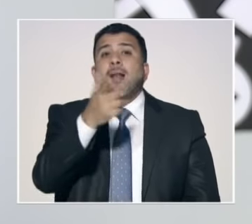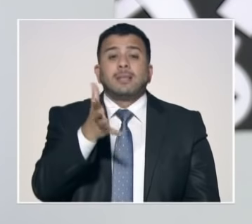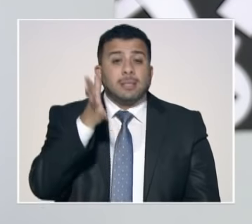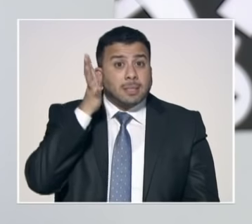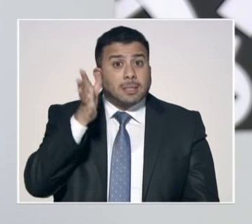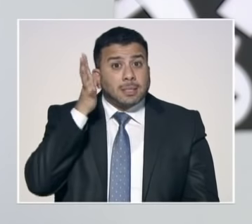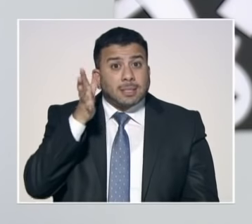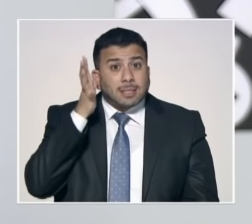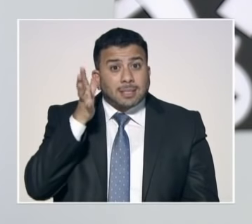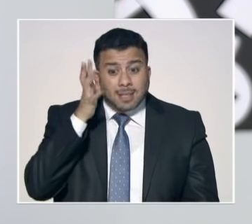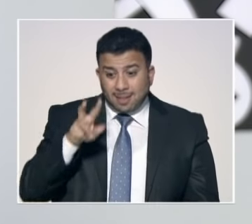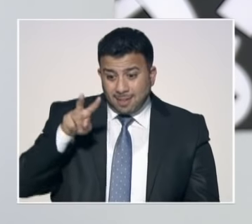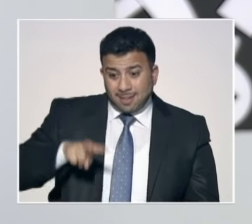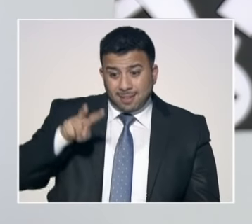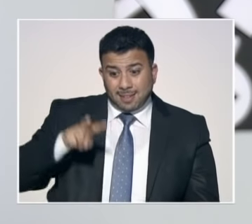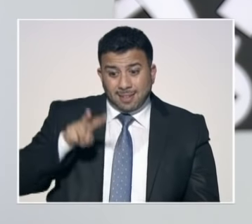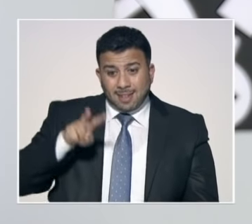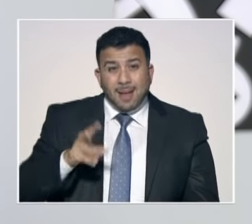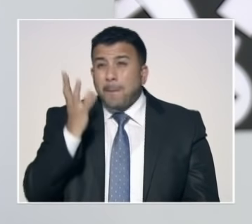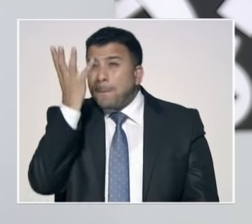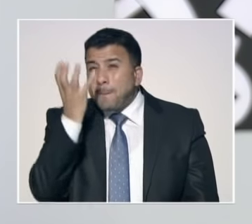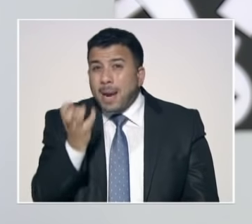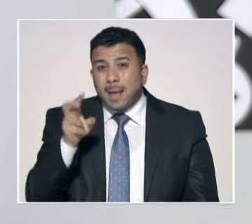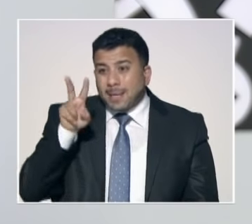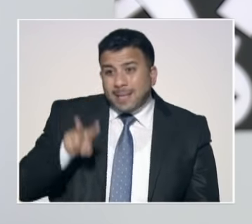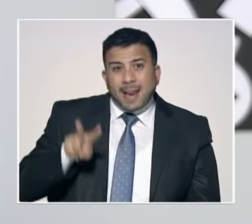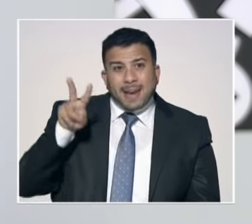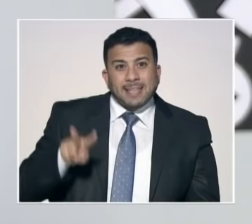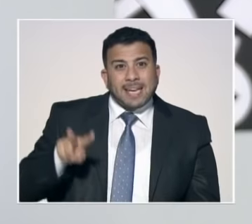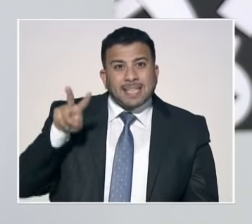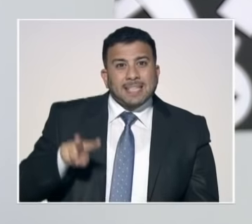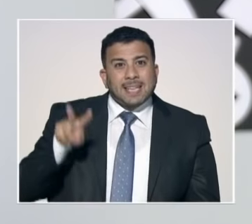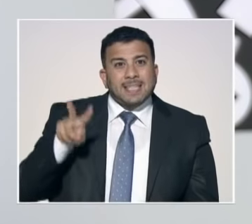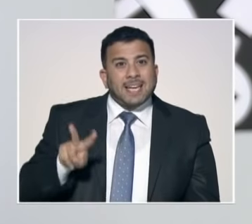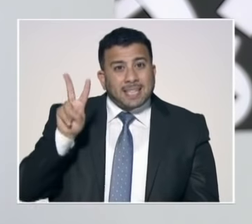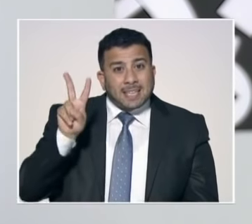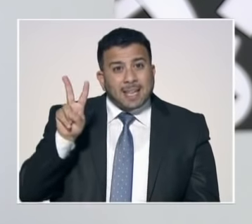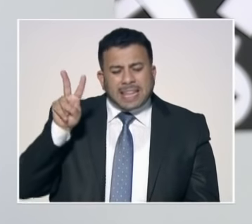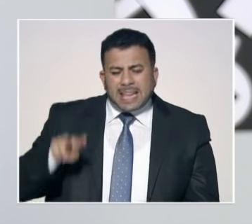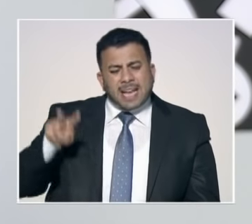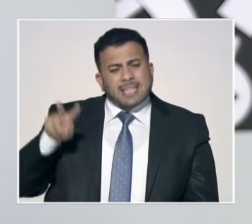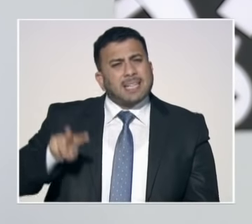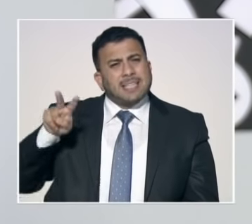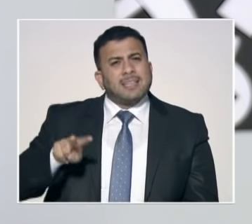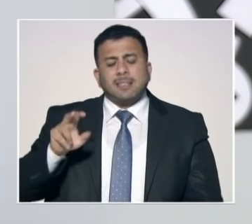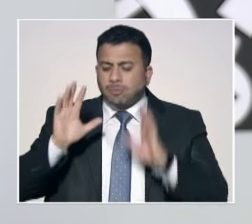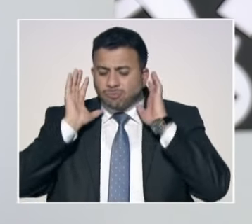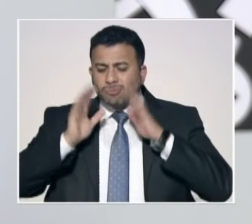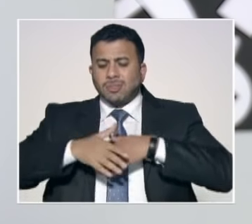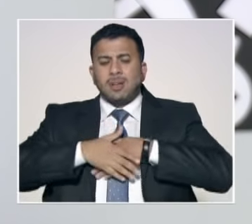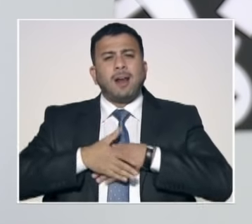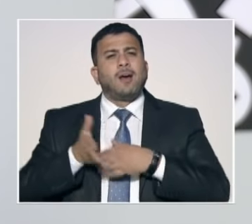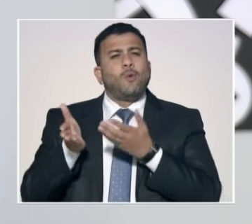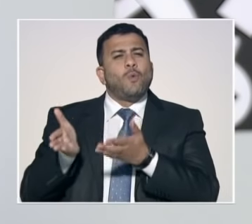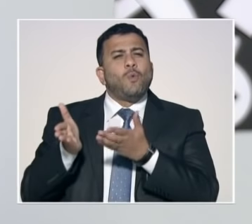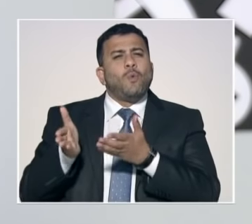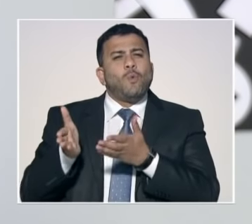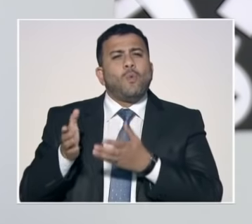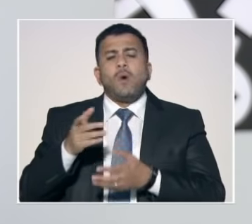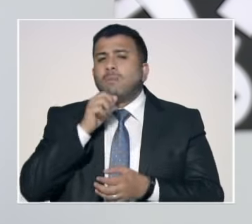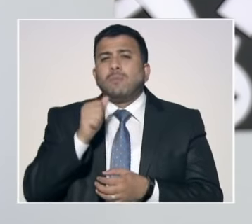قيام الليل، عفوا، صلاة الليل مثنى مثنى، صلاة الليل مثنى مثنى. وجاء في لفظ